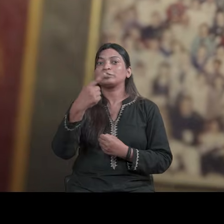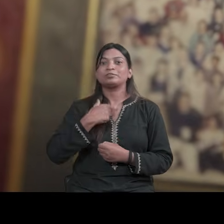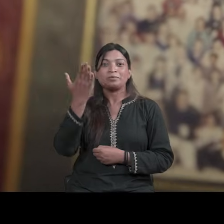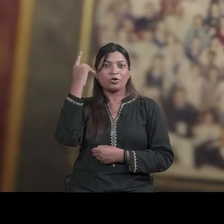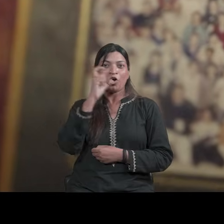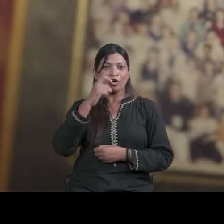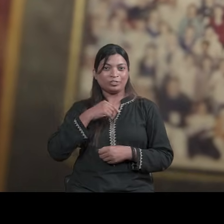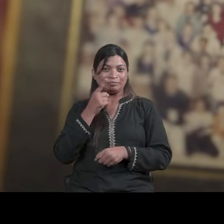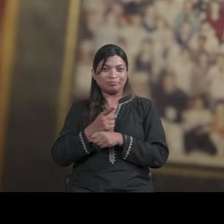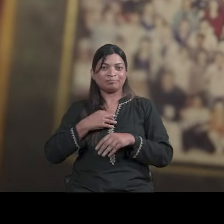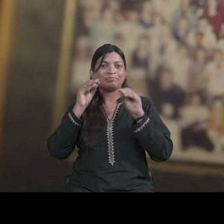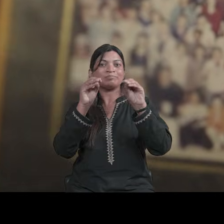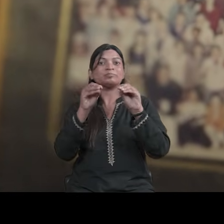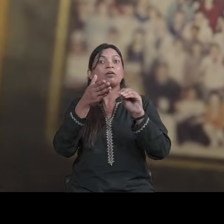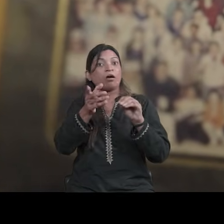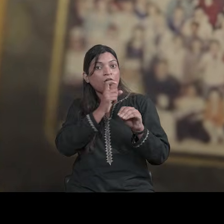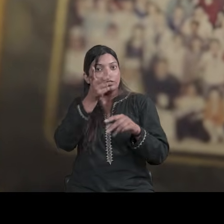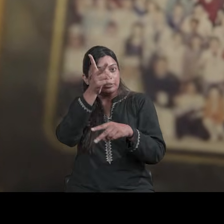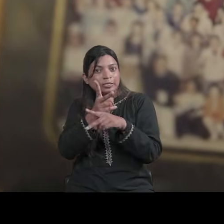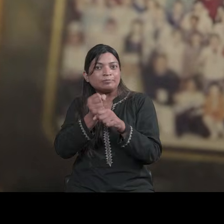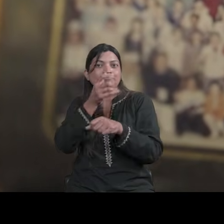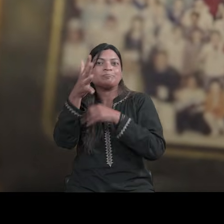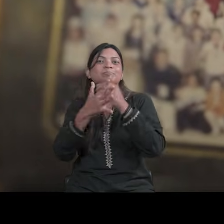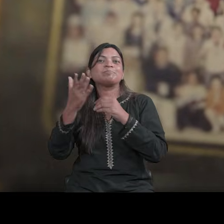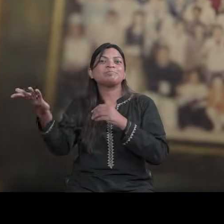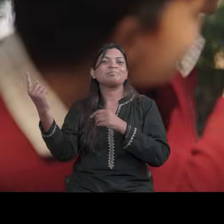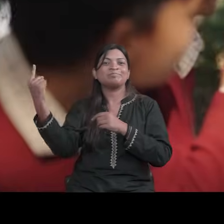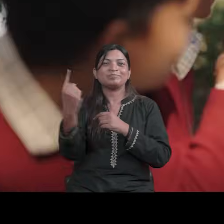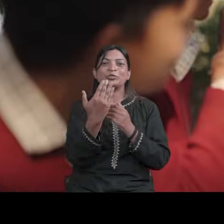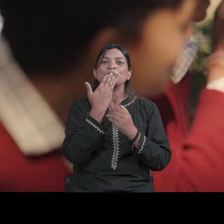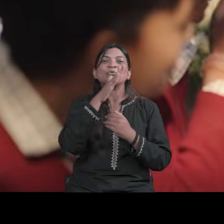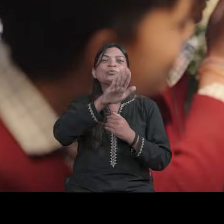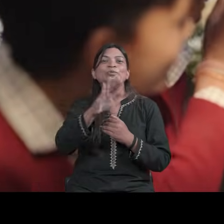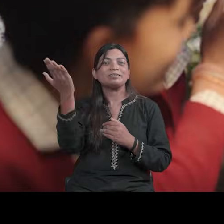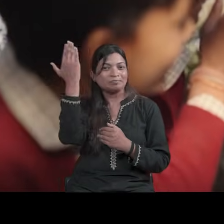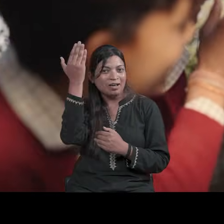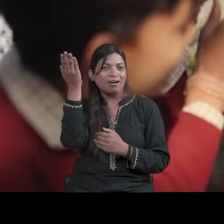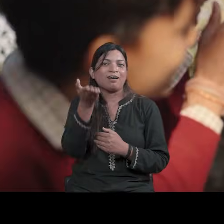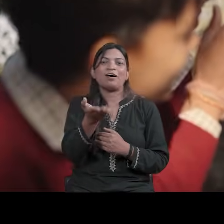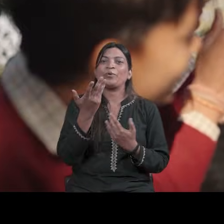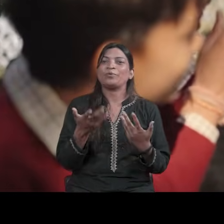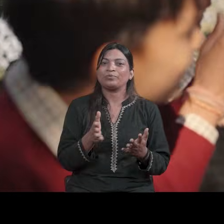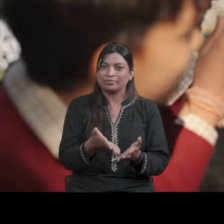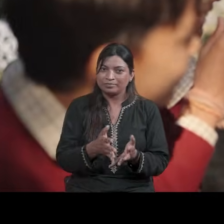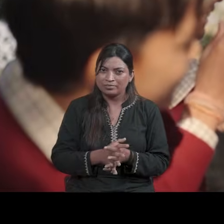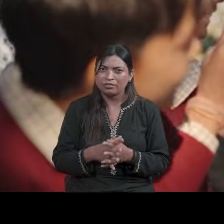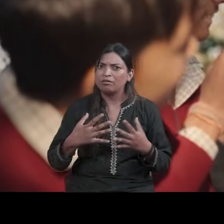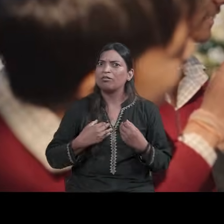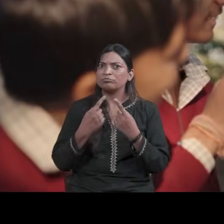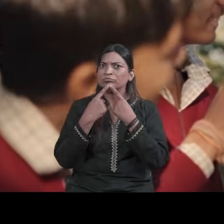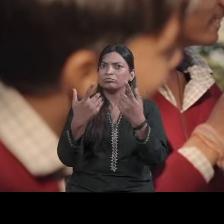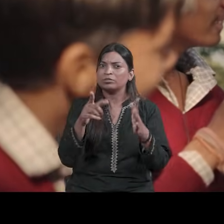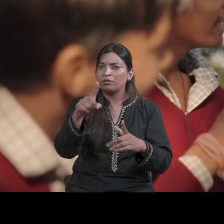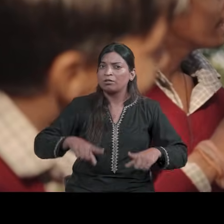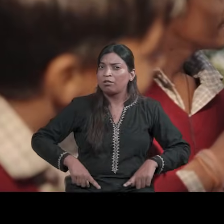उस कॉलेज के स्टूडेंट रहे हैं ज्ञानेंद्र, बहुत ही अच्छे होनहार स्टूडेंट है। और मैं हमेशा इनको बताता हूँ कि आज भी अभी मैंने इनसे यही कहा कि